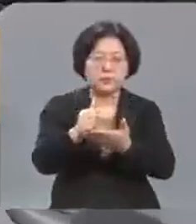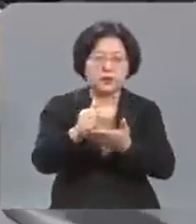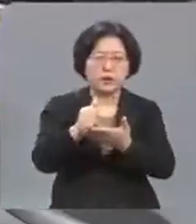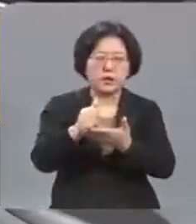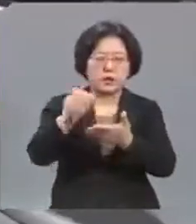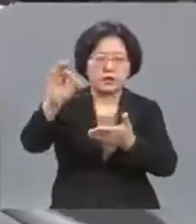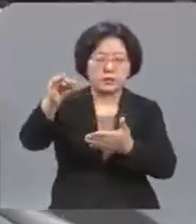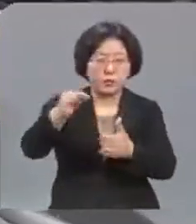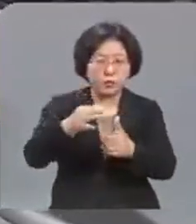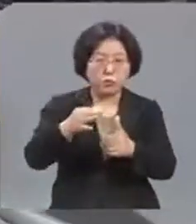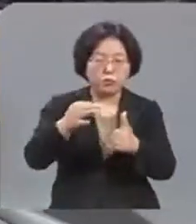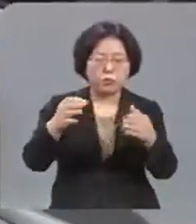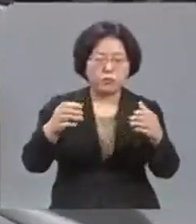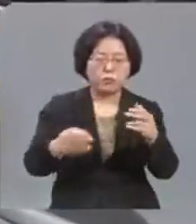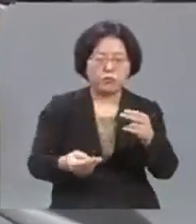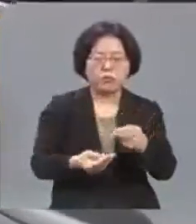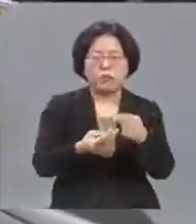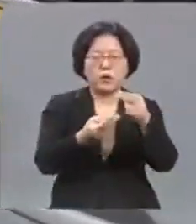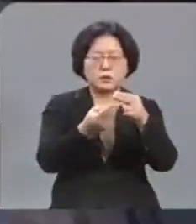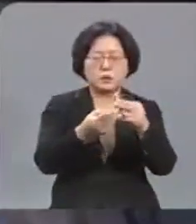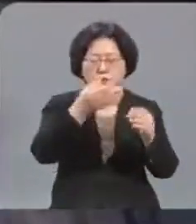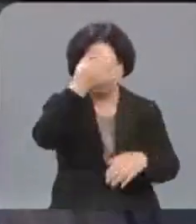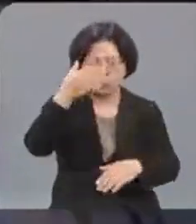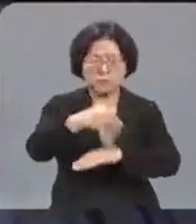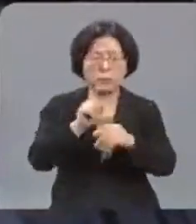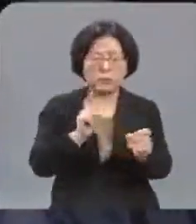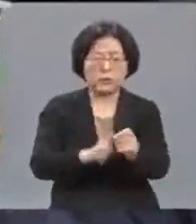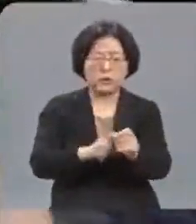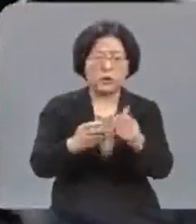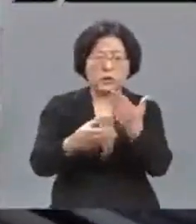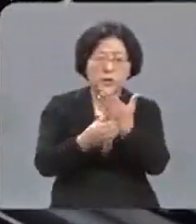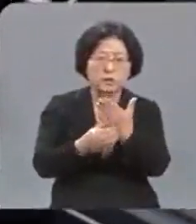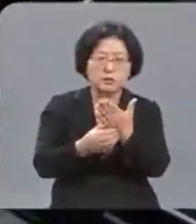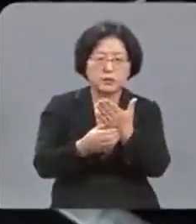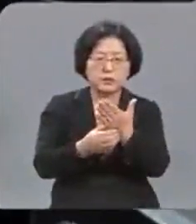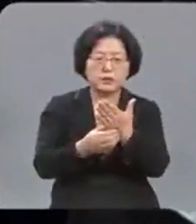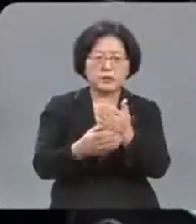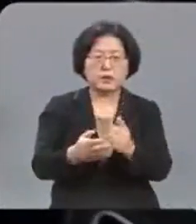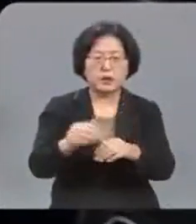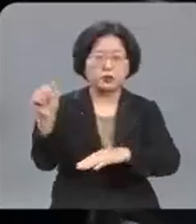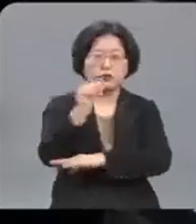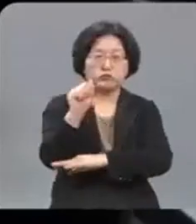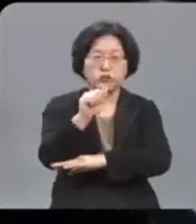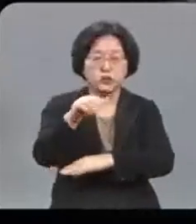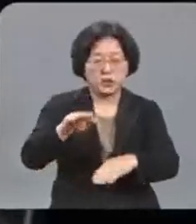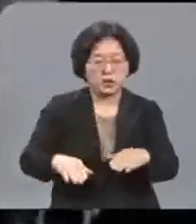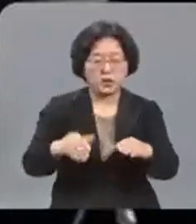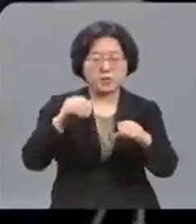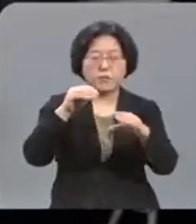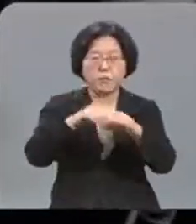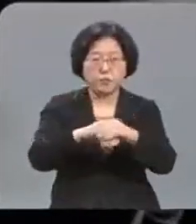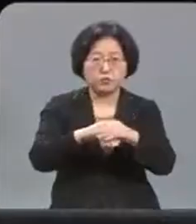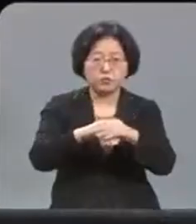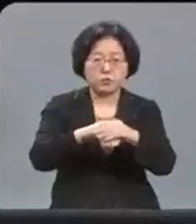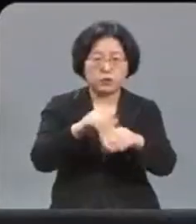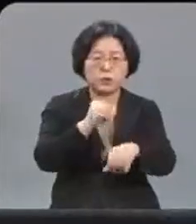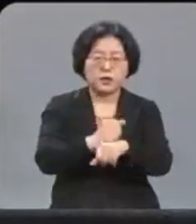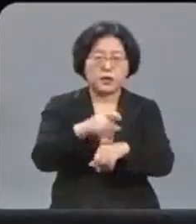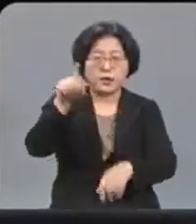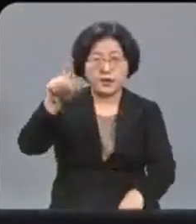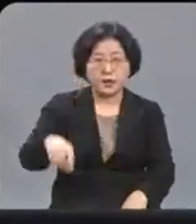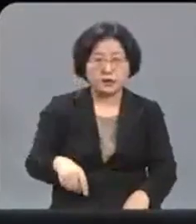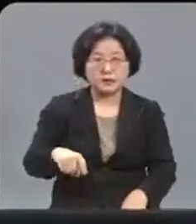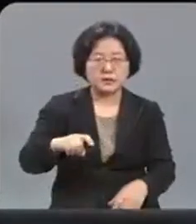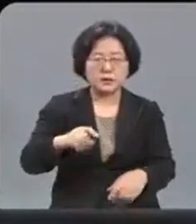수입을 모아 기부하겠다고 마음먹었습니다. 현금을 받으면 곧장 운전석 아래 봉투에 넣었고 카드